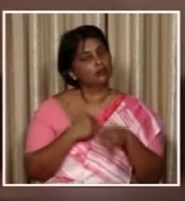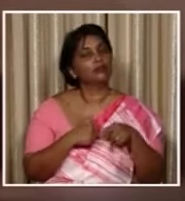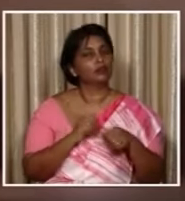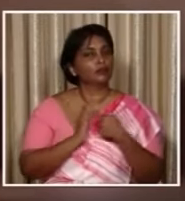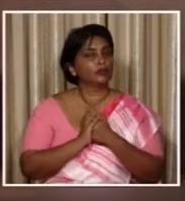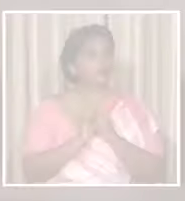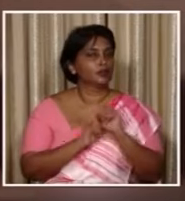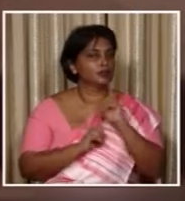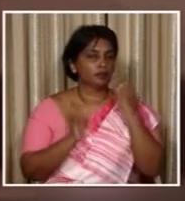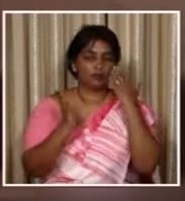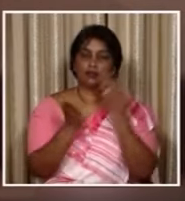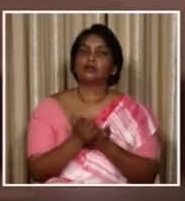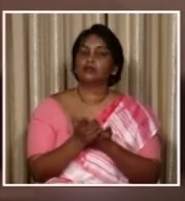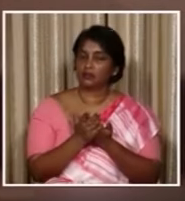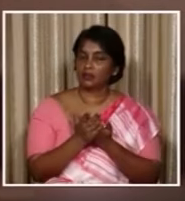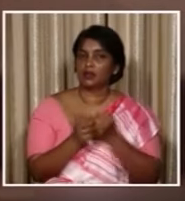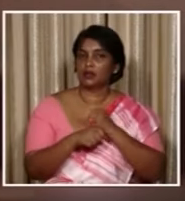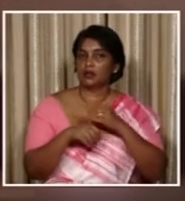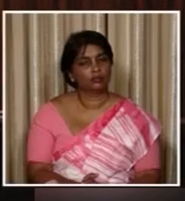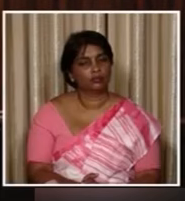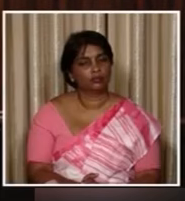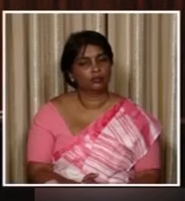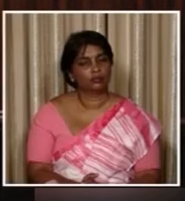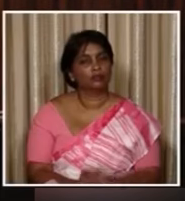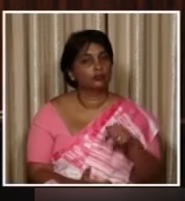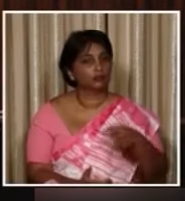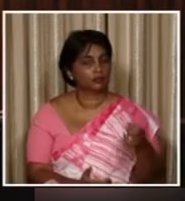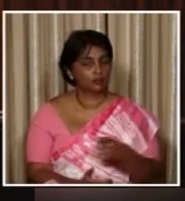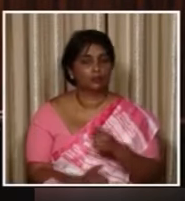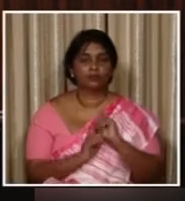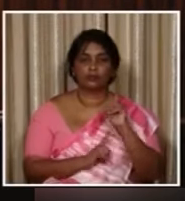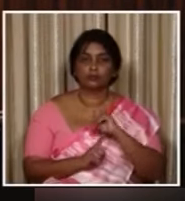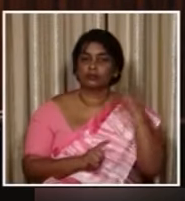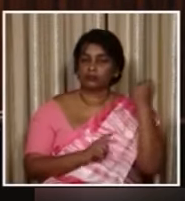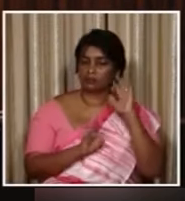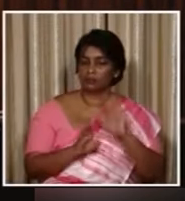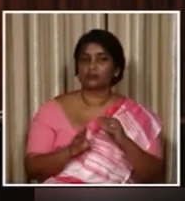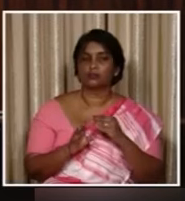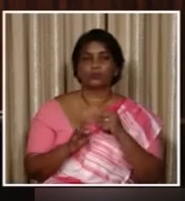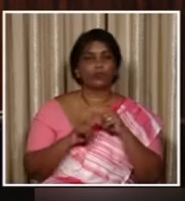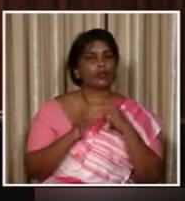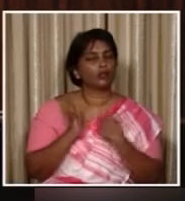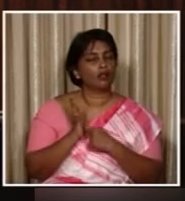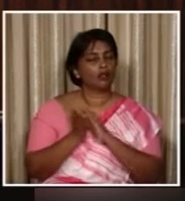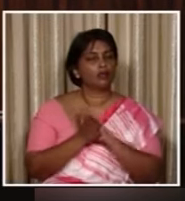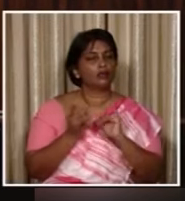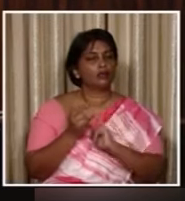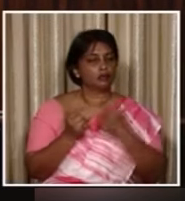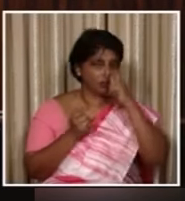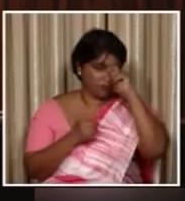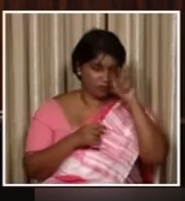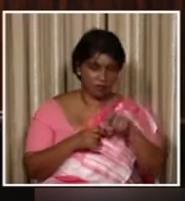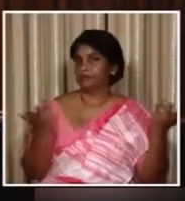ගරු සභාවට ඉදිරිපත් කරලා අපිට ගැසට් කරන්න පුළුවන් වෙයි කියලා අද දින සභාවේ කතිකයන් හැටියට ඉන්න ආචාර්ය හර්ෂද ඩීසිල්ලා